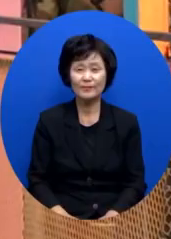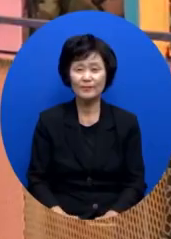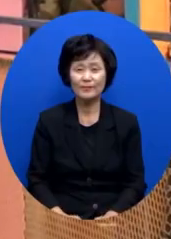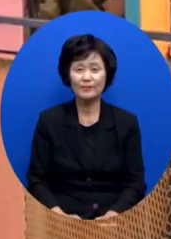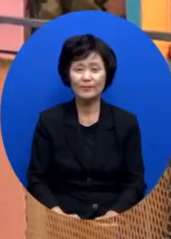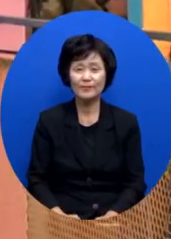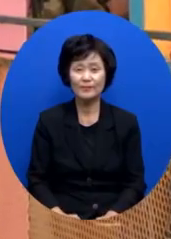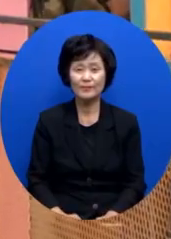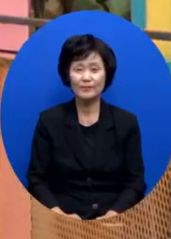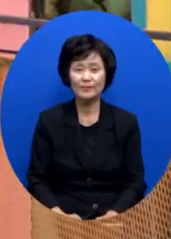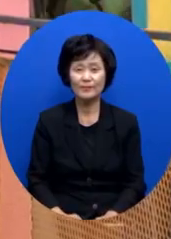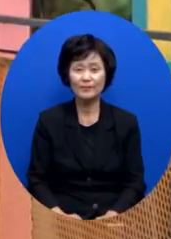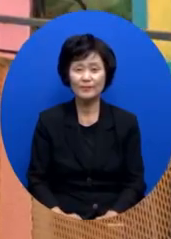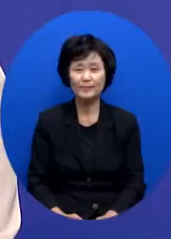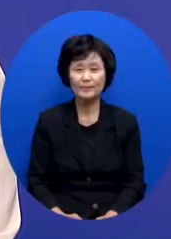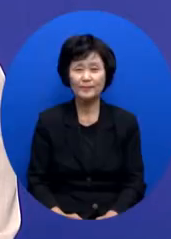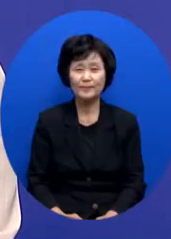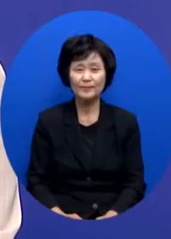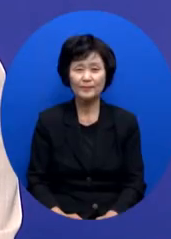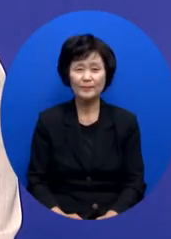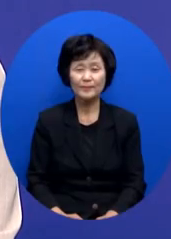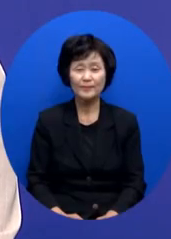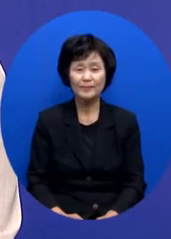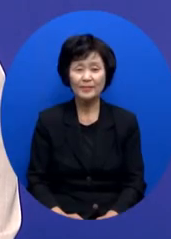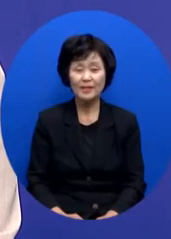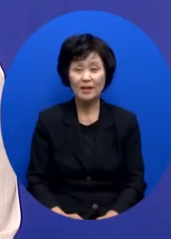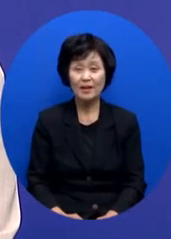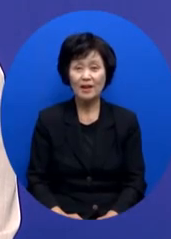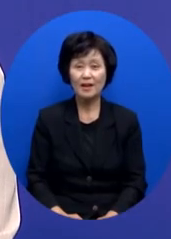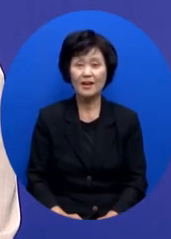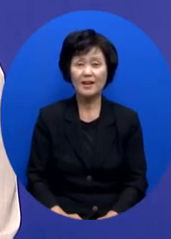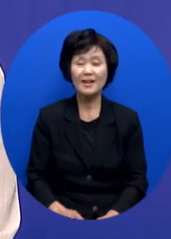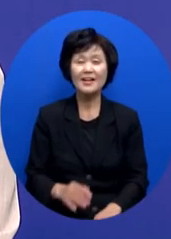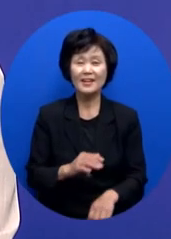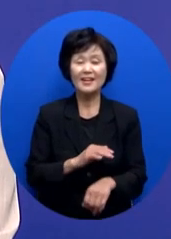잔치에서 전해드렸습니다. 네, 이현지 기자 잘 들었습니다.